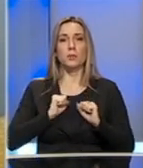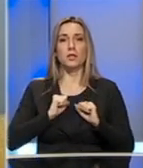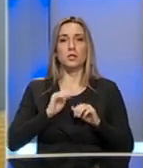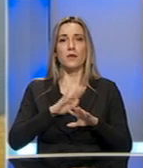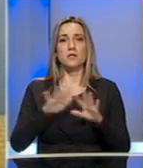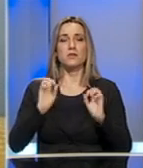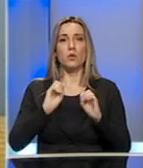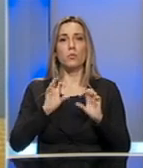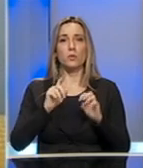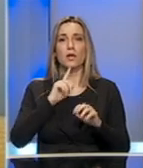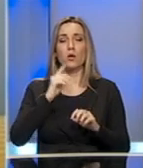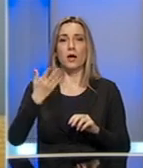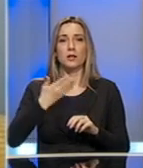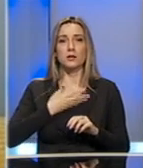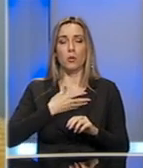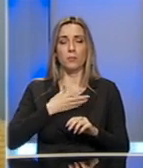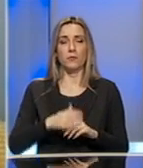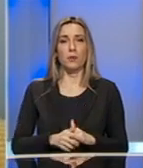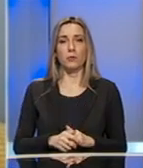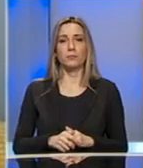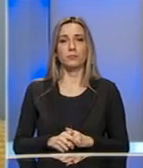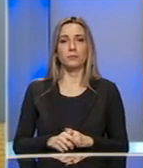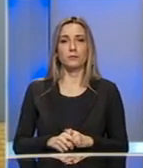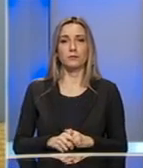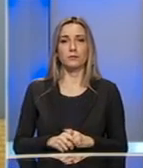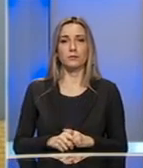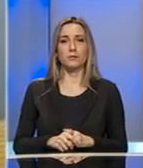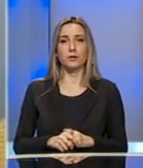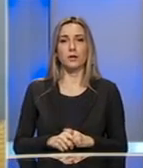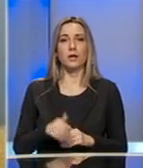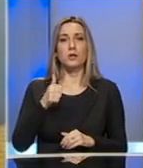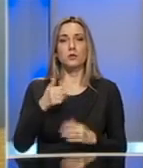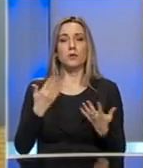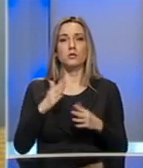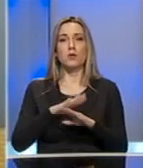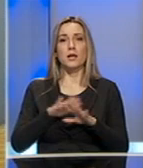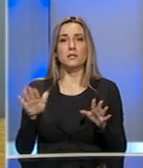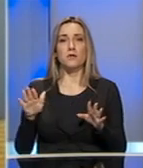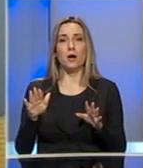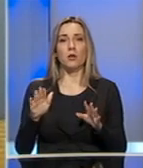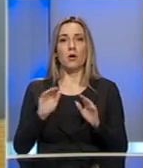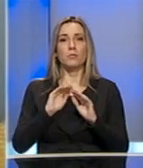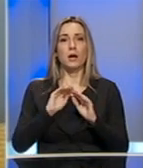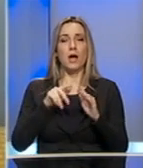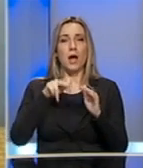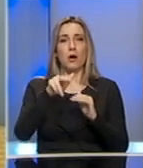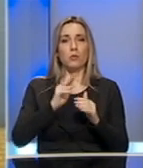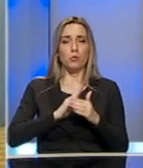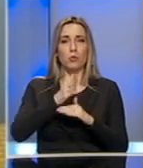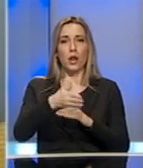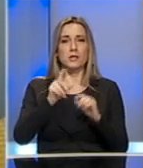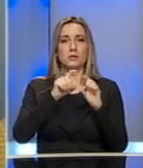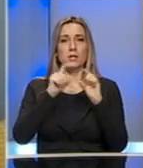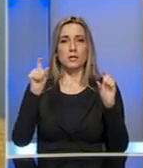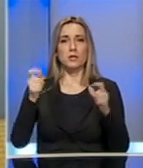svih uputa koje dobivamo konstantno. Super je što je na svakom haustoru, ulazu u